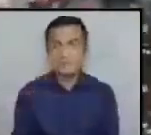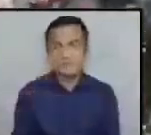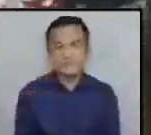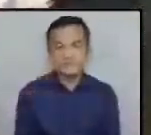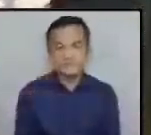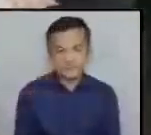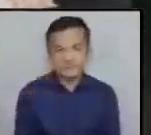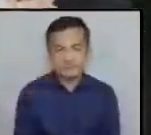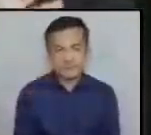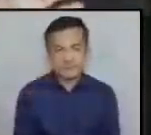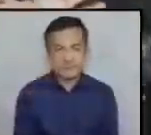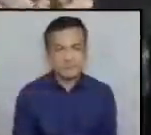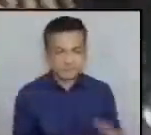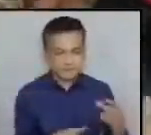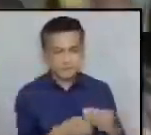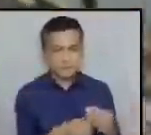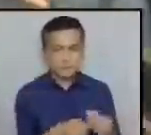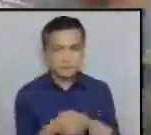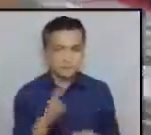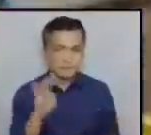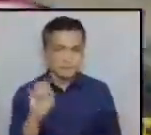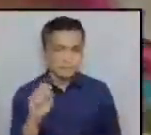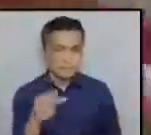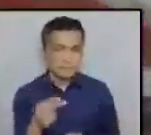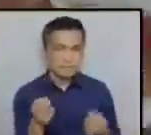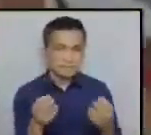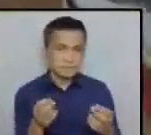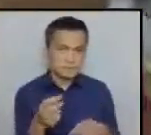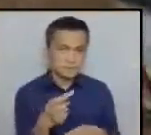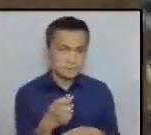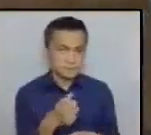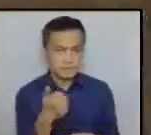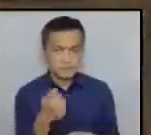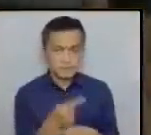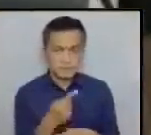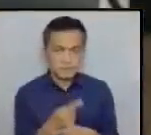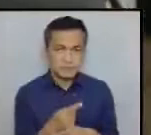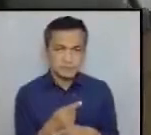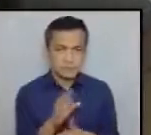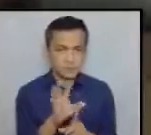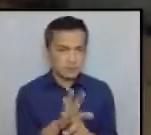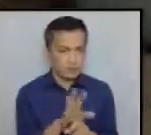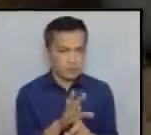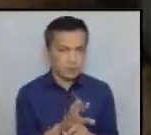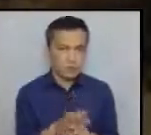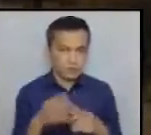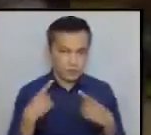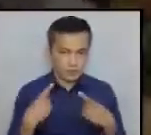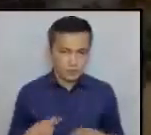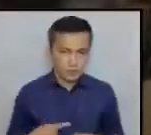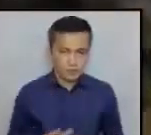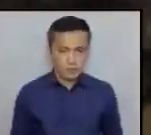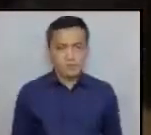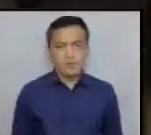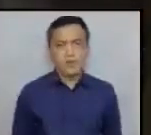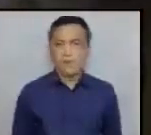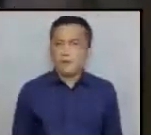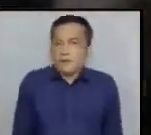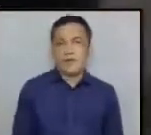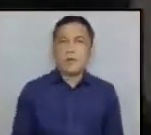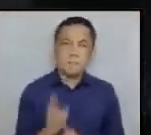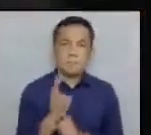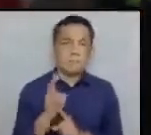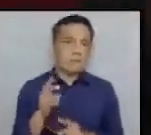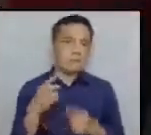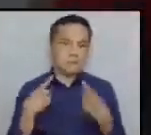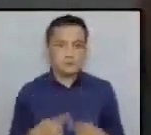dyan, Miss Beth, napakarami pang ibang mga produkto ang pwede mabili. Yes. Mga damit. May mga buko tayo, may mga damit, may mga